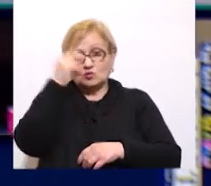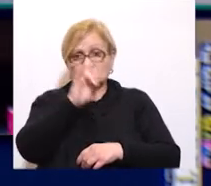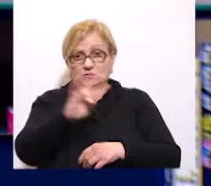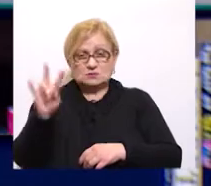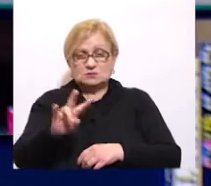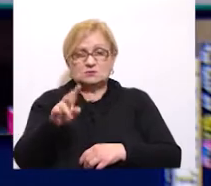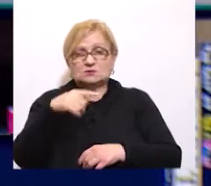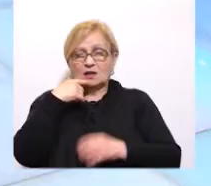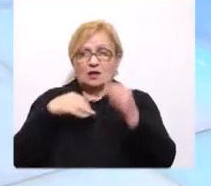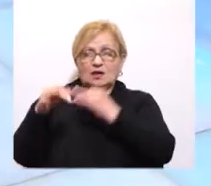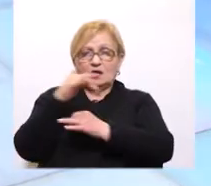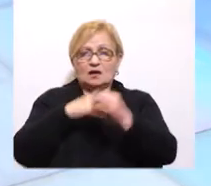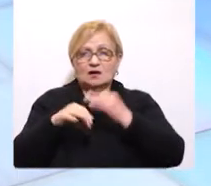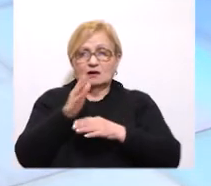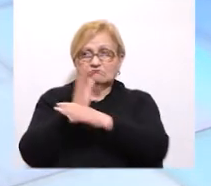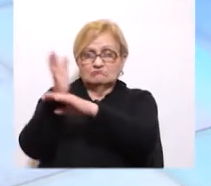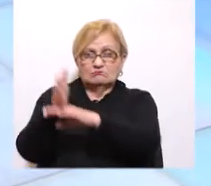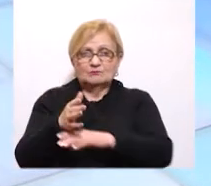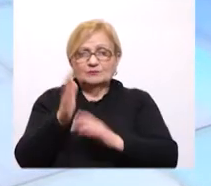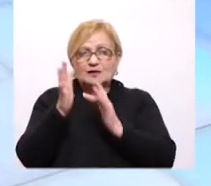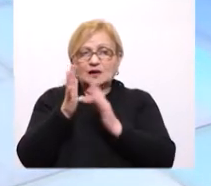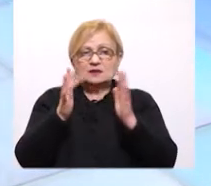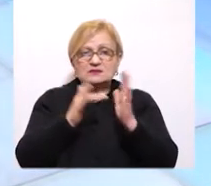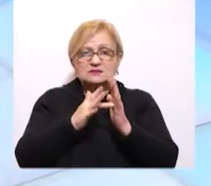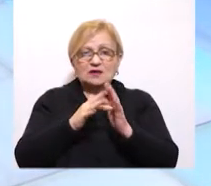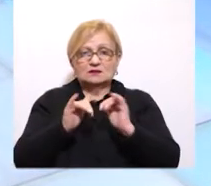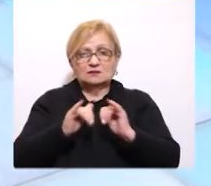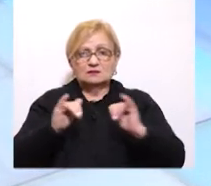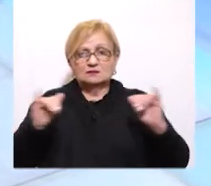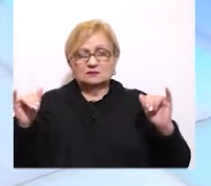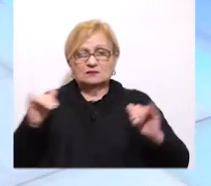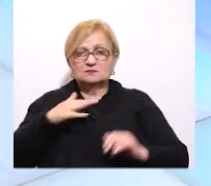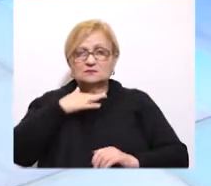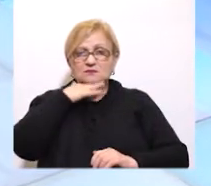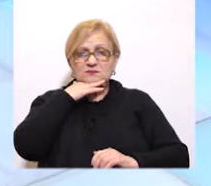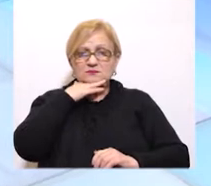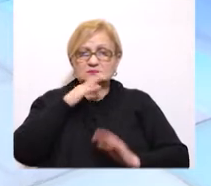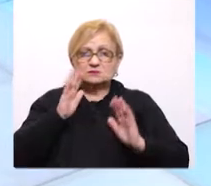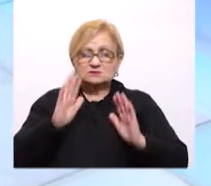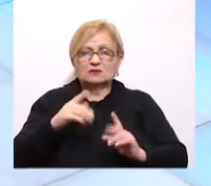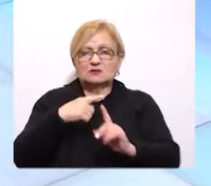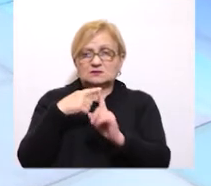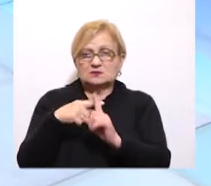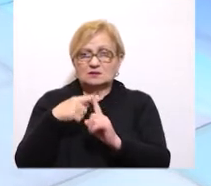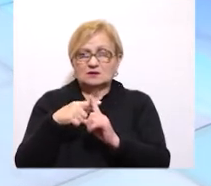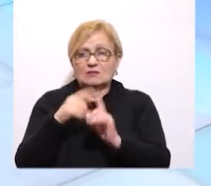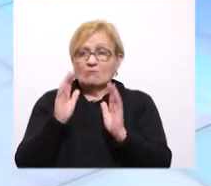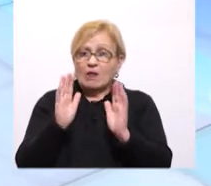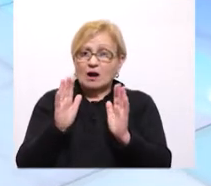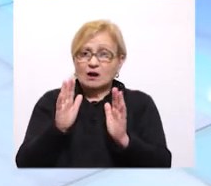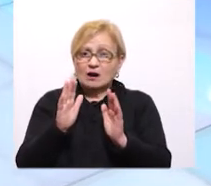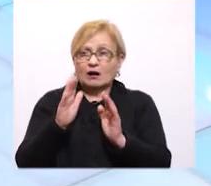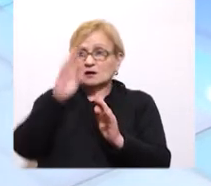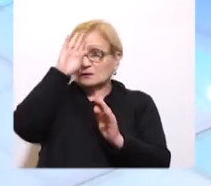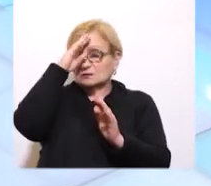ასეთ რამეს ეტყვის: ქრისტიანობის გასავრცელებლად საკმარისია დიახაც ჯვარი, მაგრამ